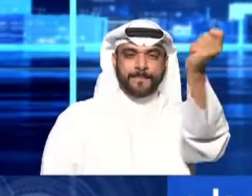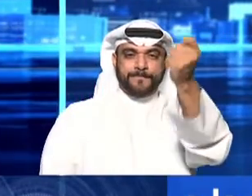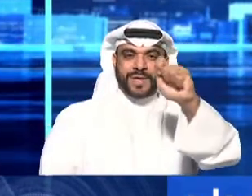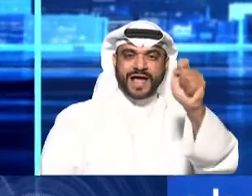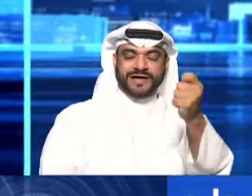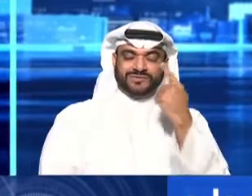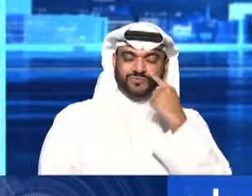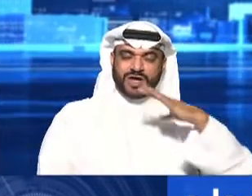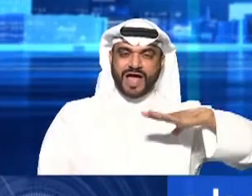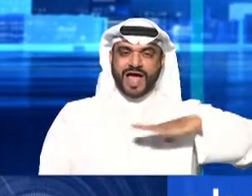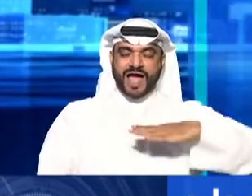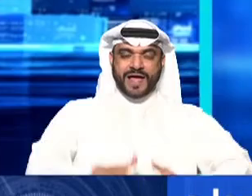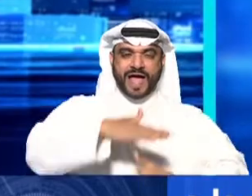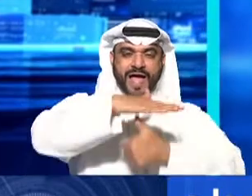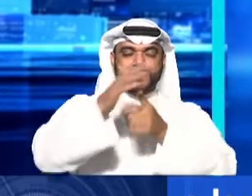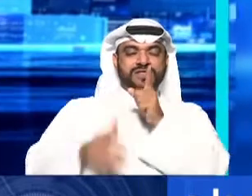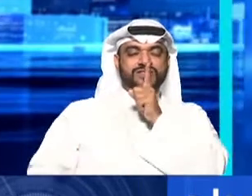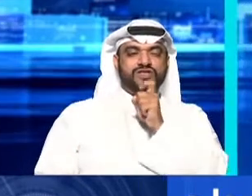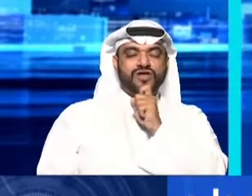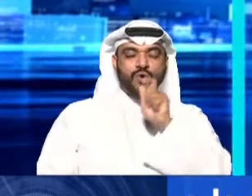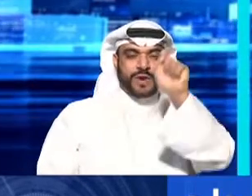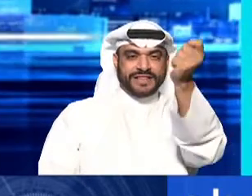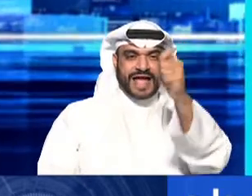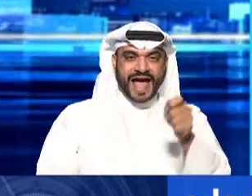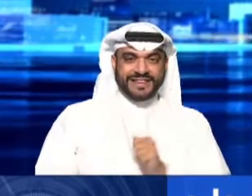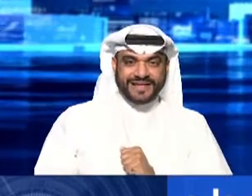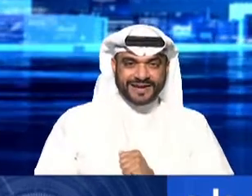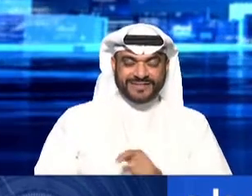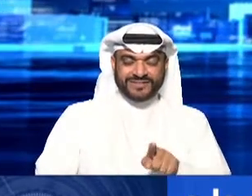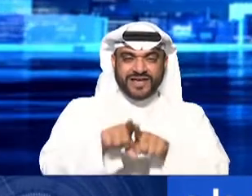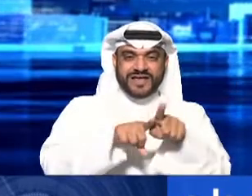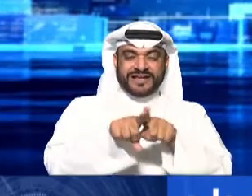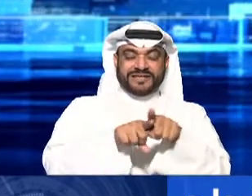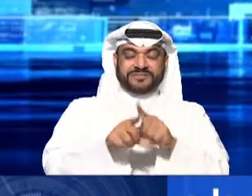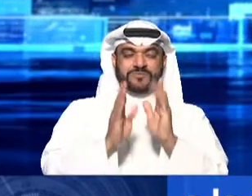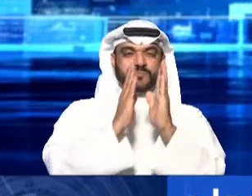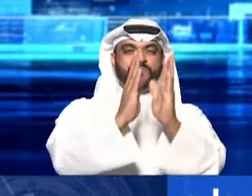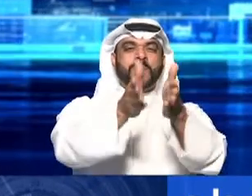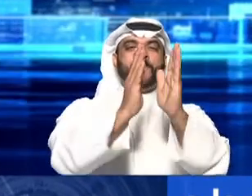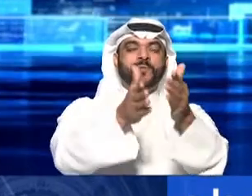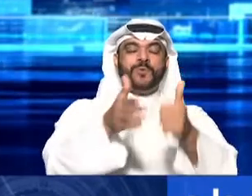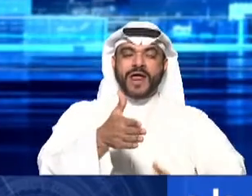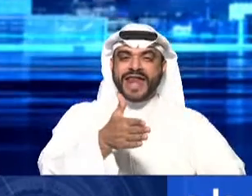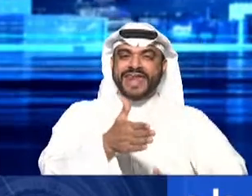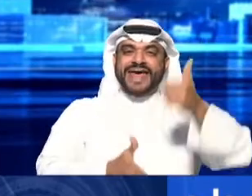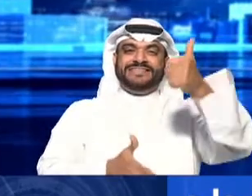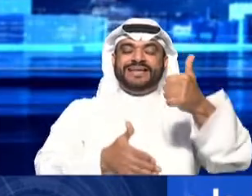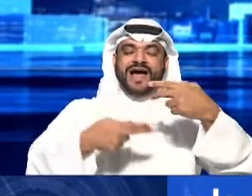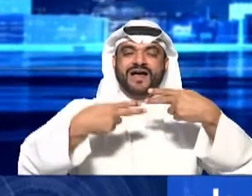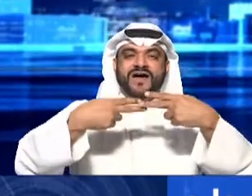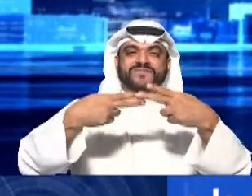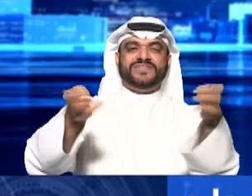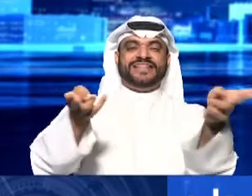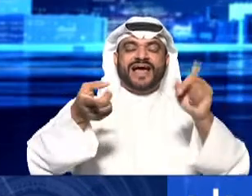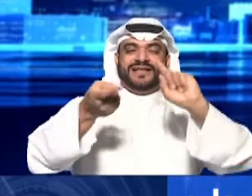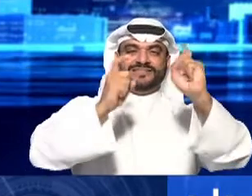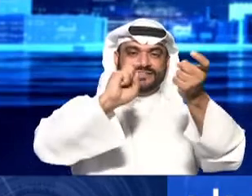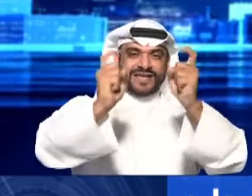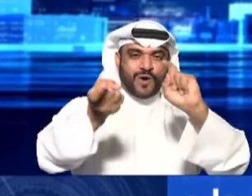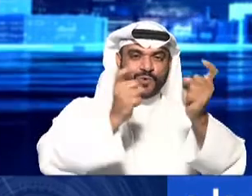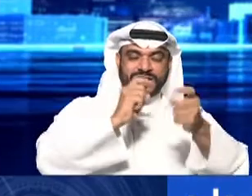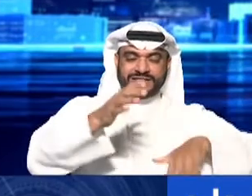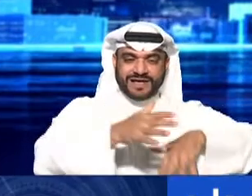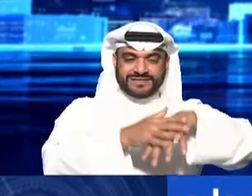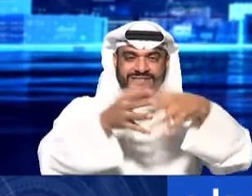آل ثاني أمير دولة قطر الشقيقة، ضمنها سموه خالص تهانيه بنجاح افتتاح دورة كأس الخليج